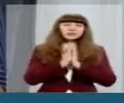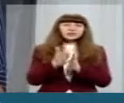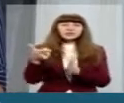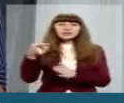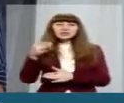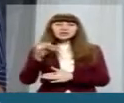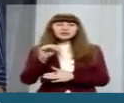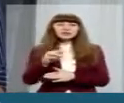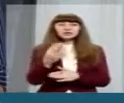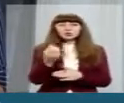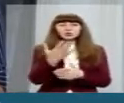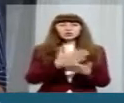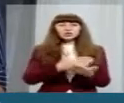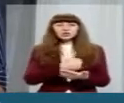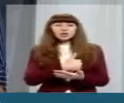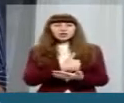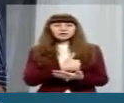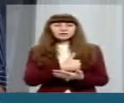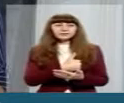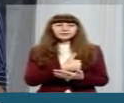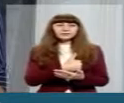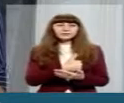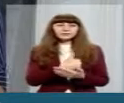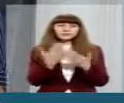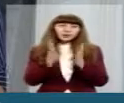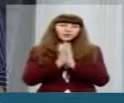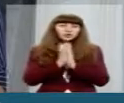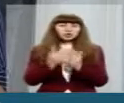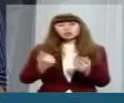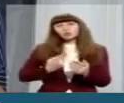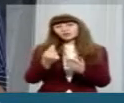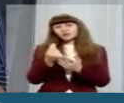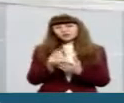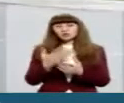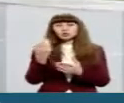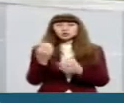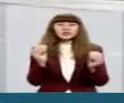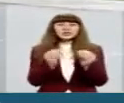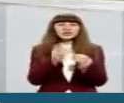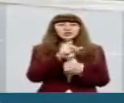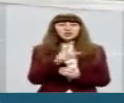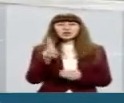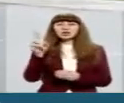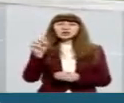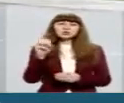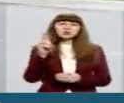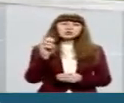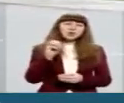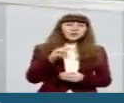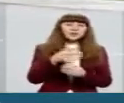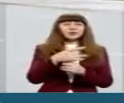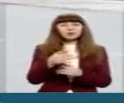гранты. Еще есть желающие получить гранты, мы дополнительно попросили, ждем финансирования еще на 10 человек. В целом в Карасунском районе